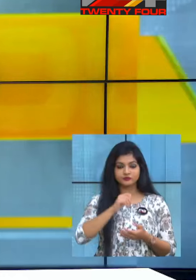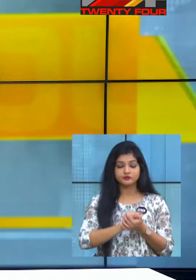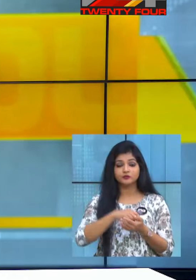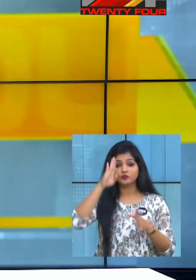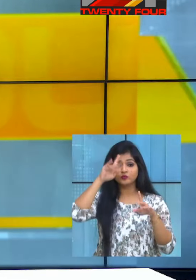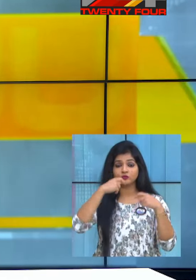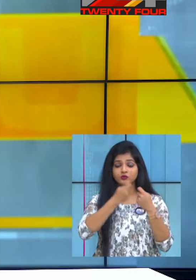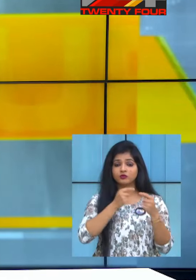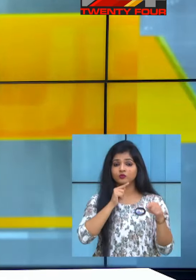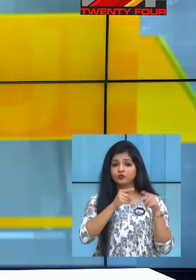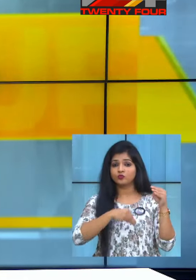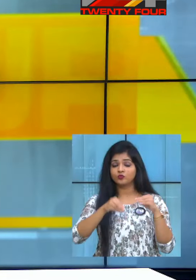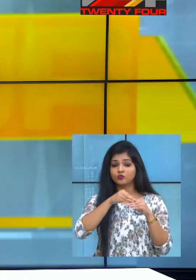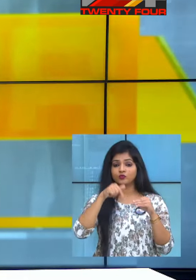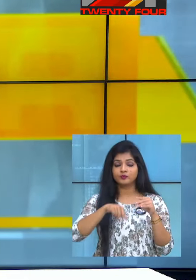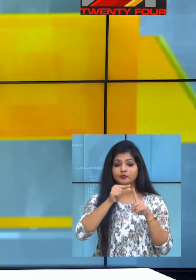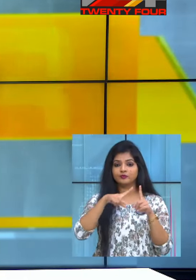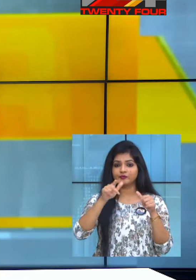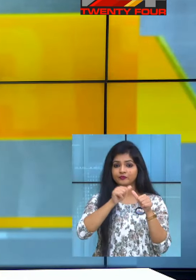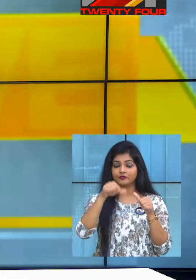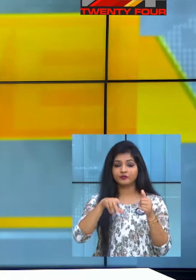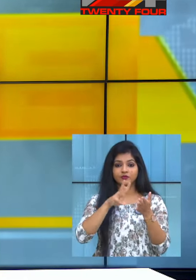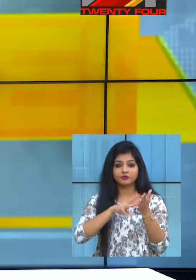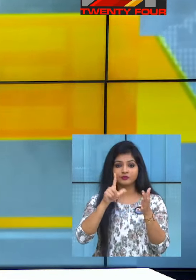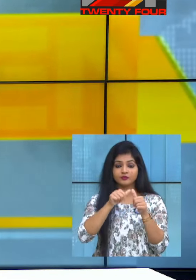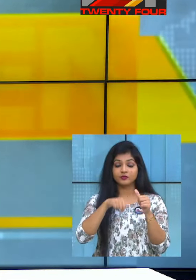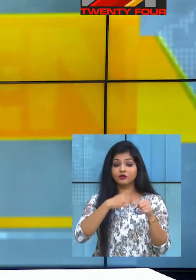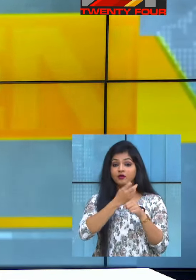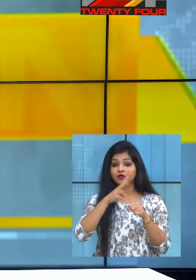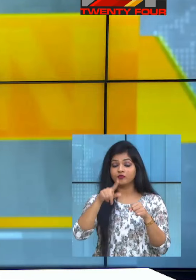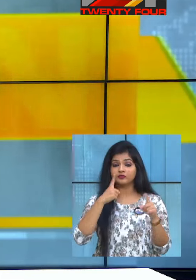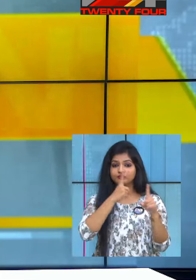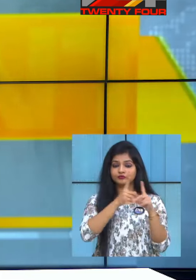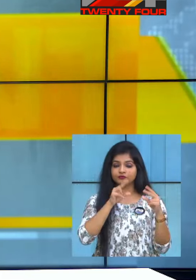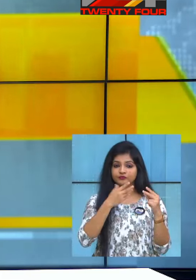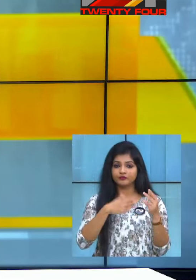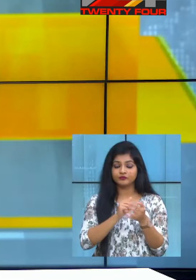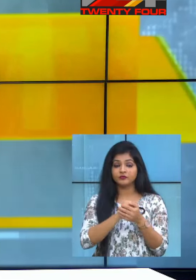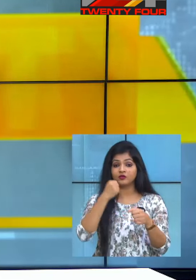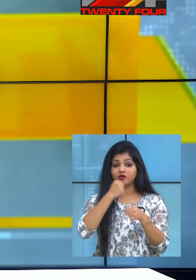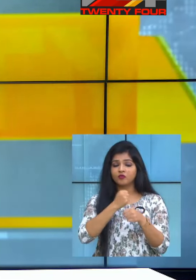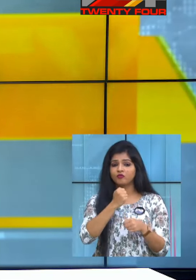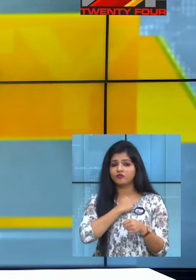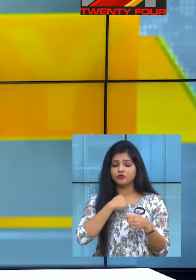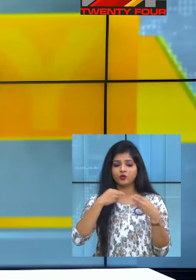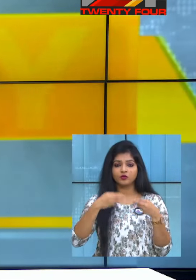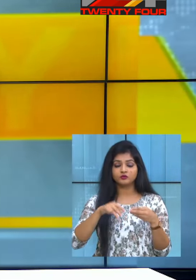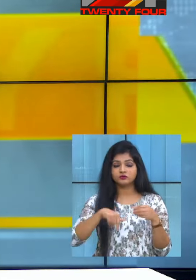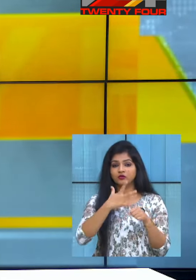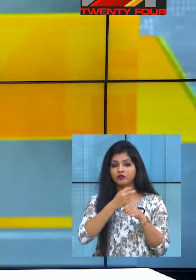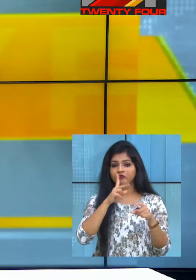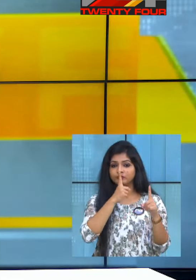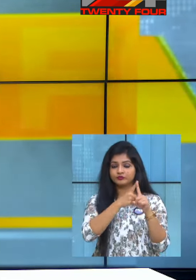ആഭ്യന്തര വകുപ്പിനെതിരെ ഗുരുതര ആരോപണങ്ങൾ ഉന്നയിച്ച പി വി അൻവർ എംഎൽഎ ഗവർണർ ആരിഫ് മുഹമ്മദ് ഖാനുമായി കൂടിക്കാഴ്ച നടത്തി സർക്കാരിൽ വിശ്വാസം നഷ്ടപ്പെട്ടതുകൊണ്ടാണ്